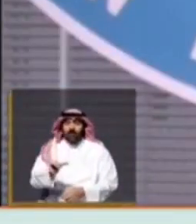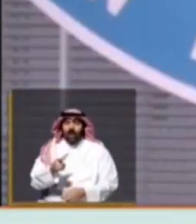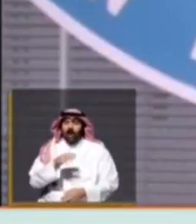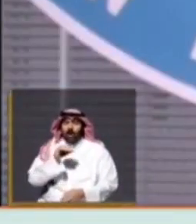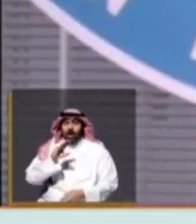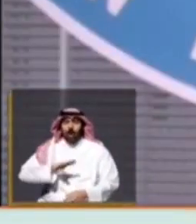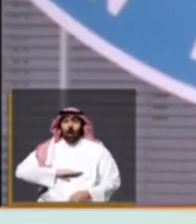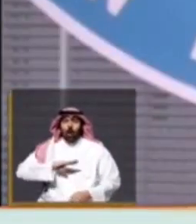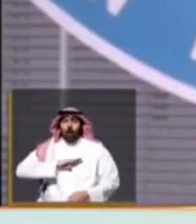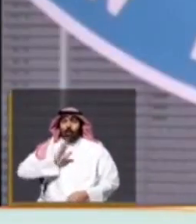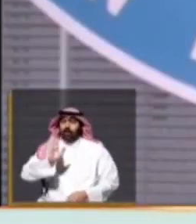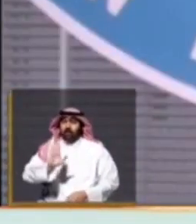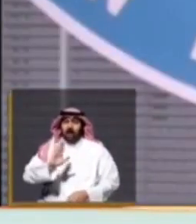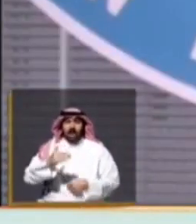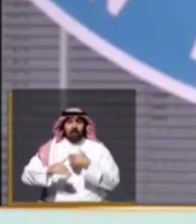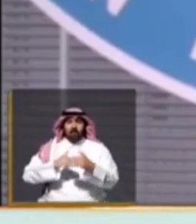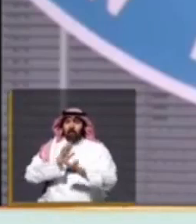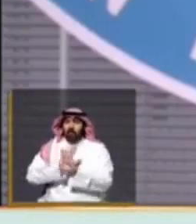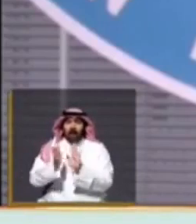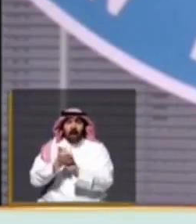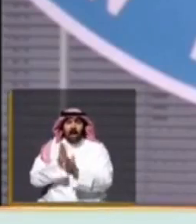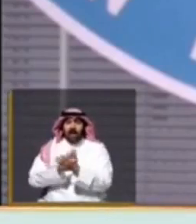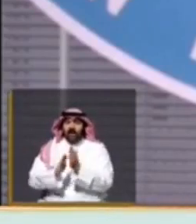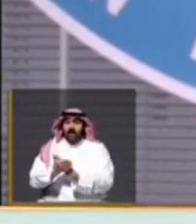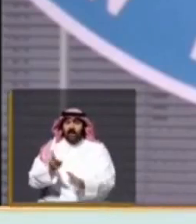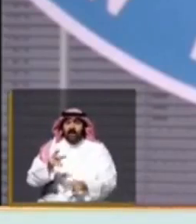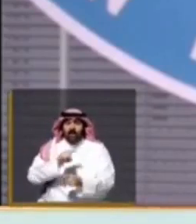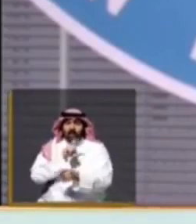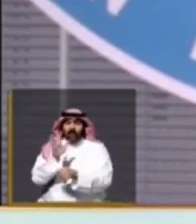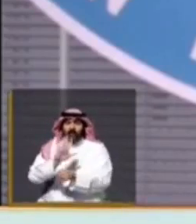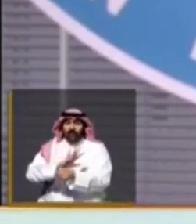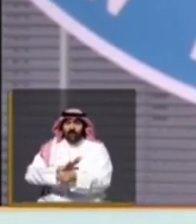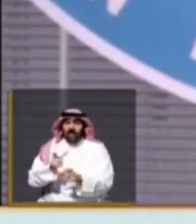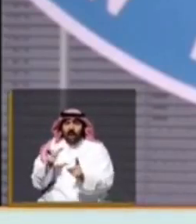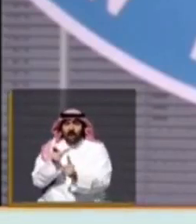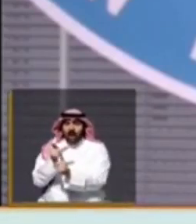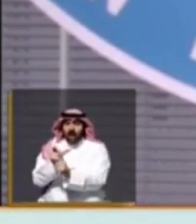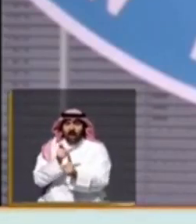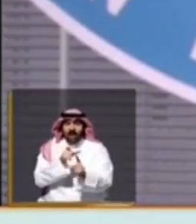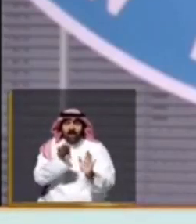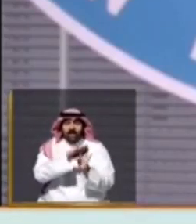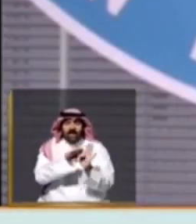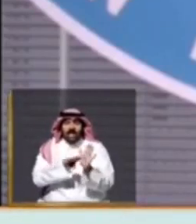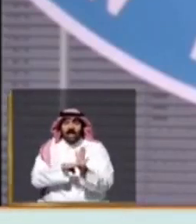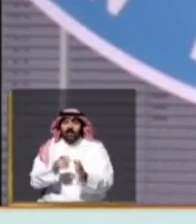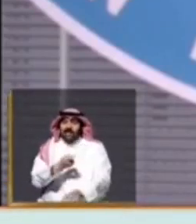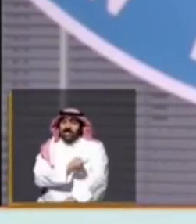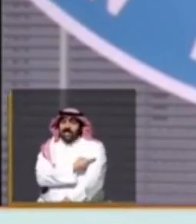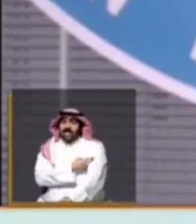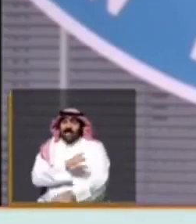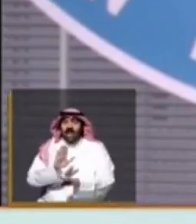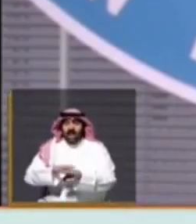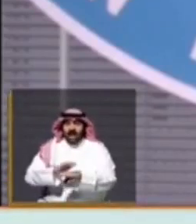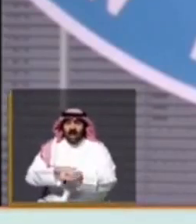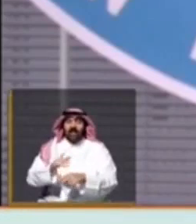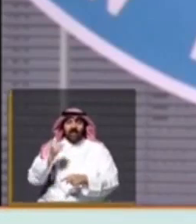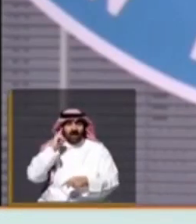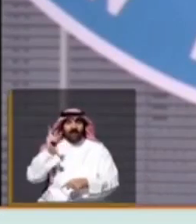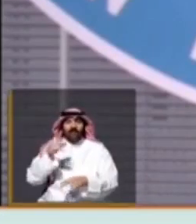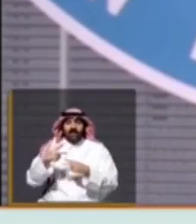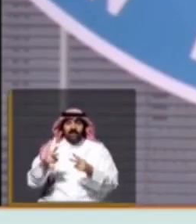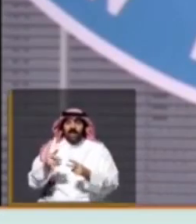ليس عامل وقائي من خطر كورونا، مشددا على ضرورة تقيد الجميع بالتعليمات الصحية. وبين هانس